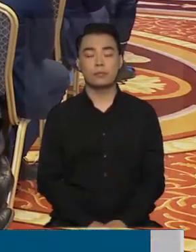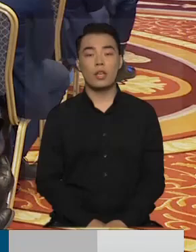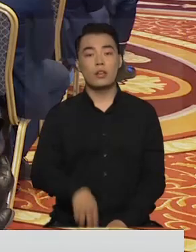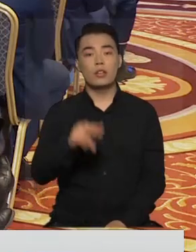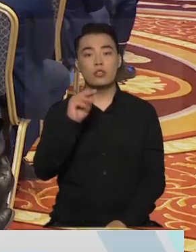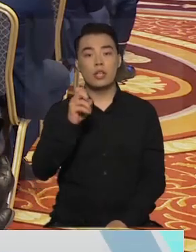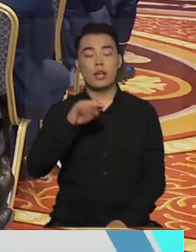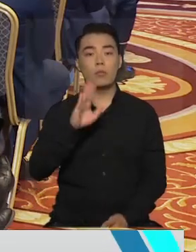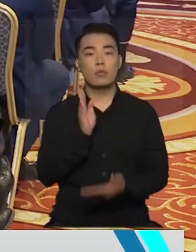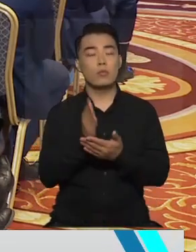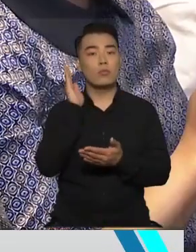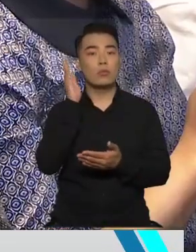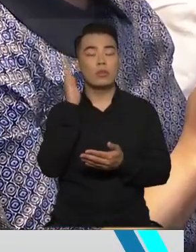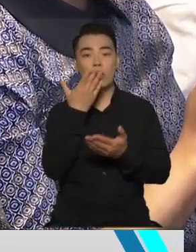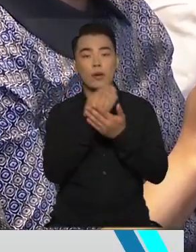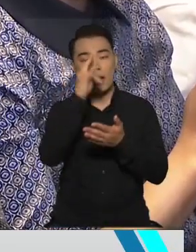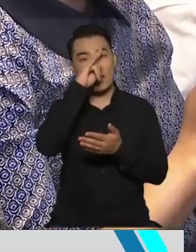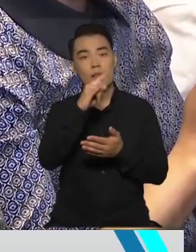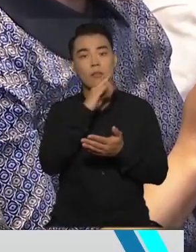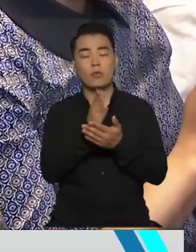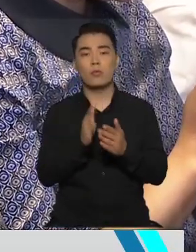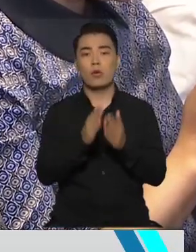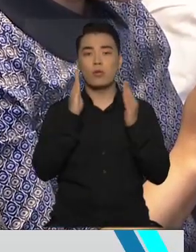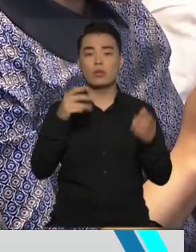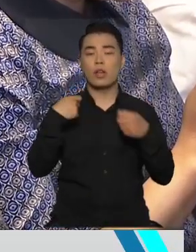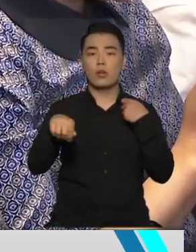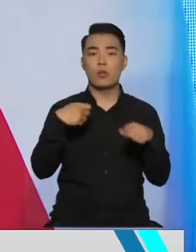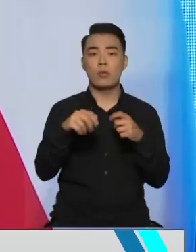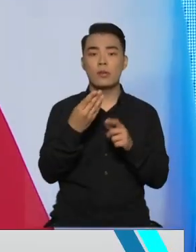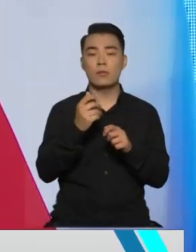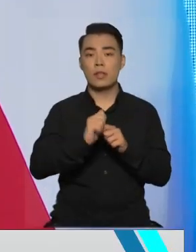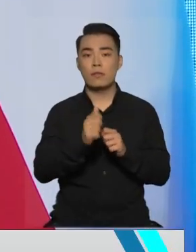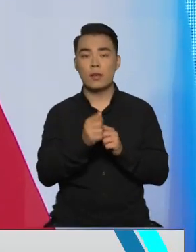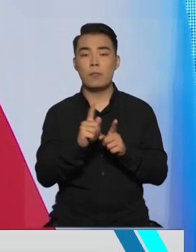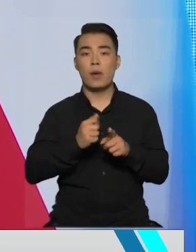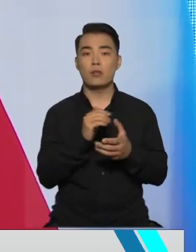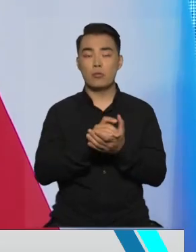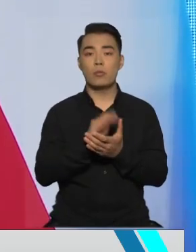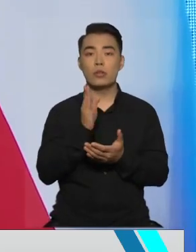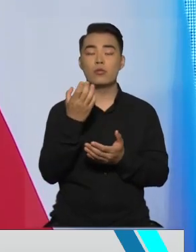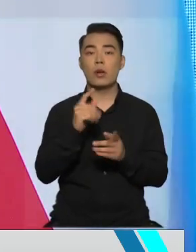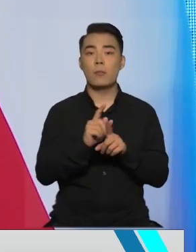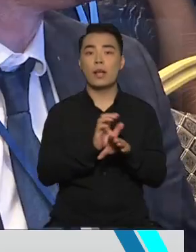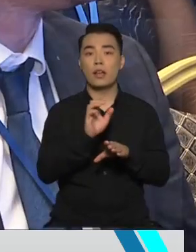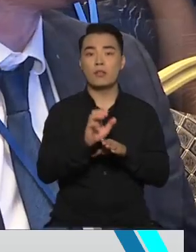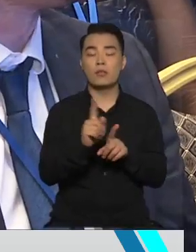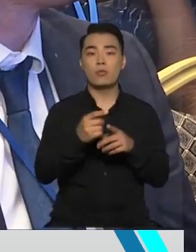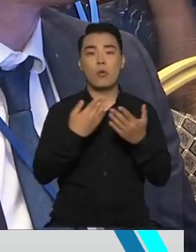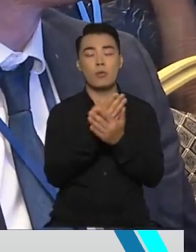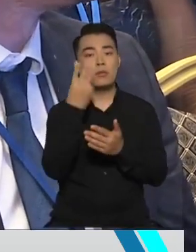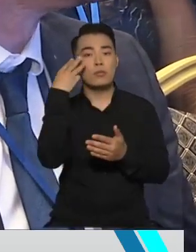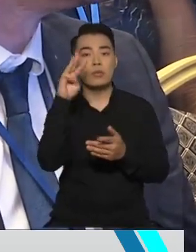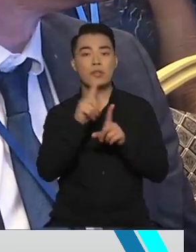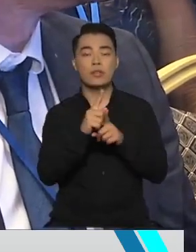Чехия в ближайшем будущем может стать для Казахстана не только крупным торговым и инвест-партнером, но и поставщиком современных технологий в